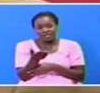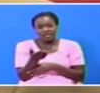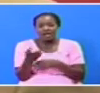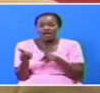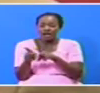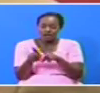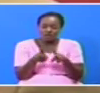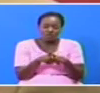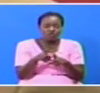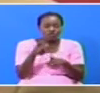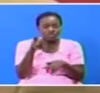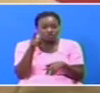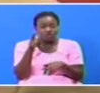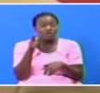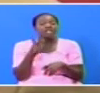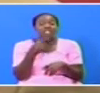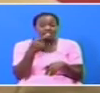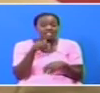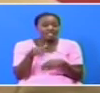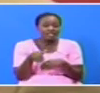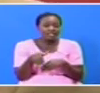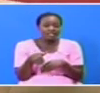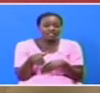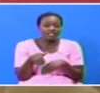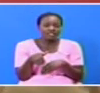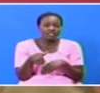law. Yes. That's what you're trying to say. Yes. Which is the other point?